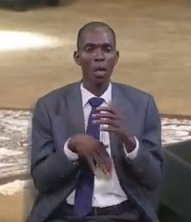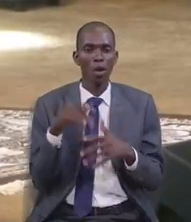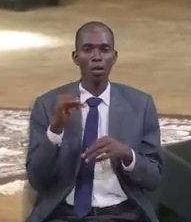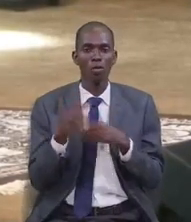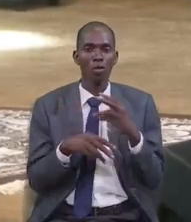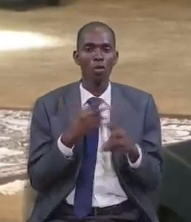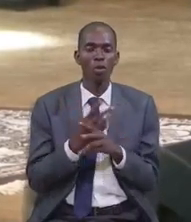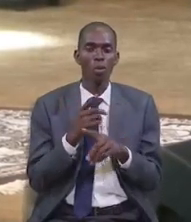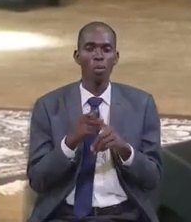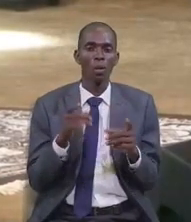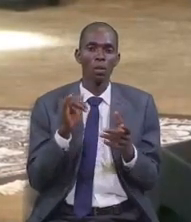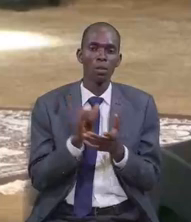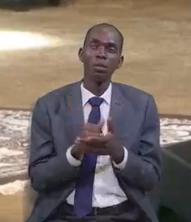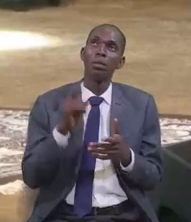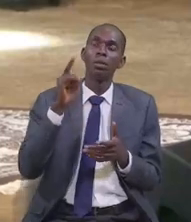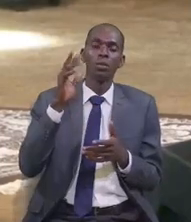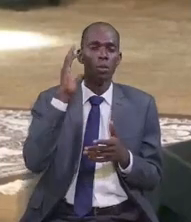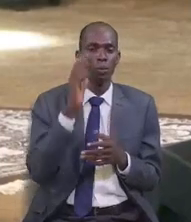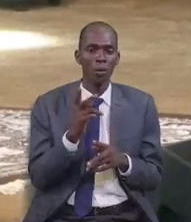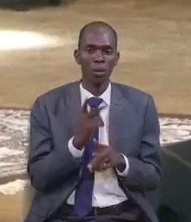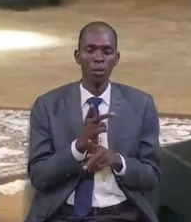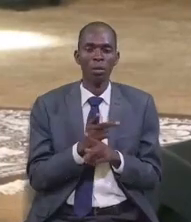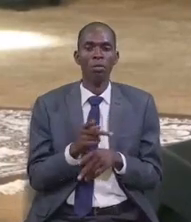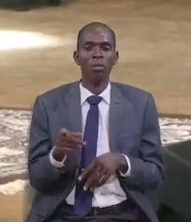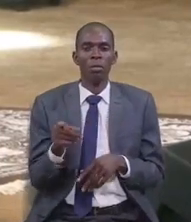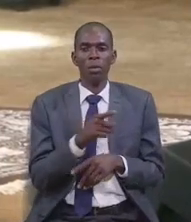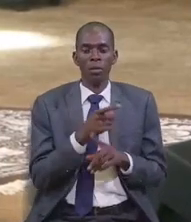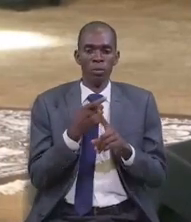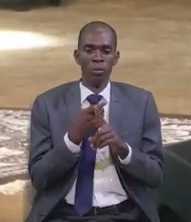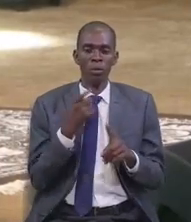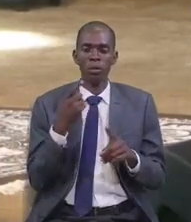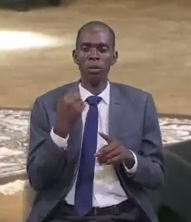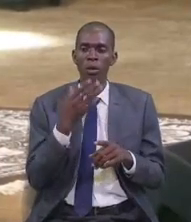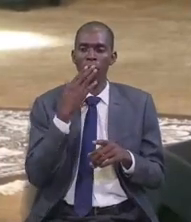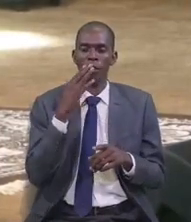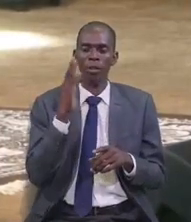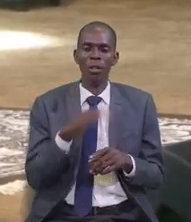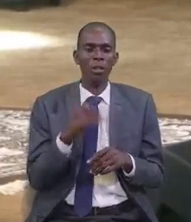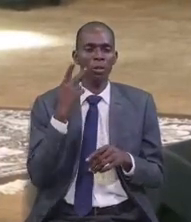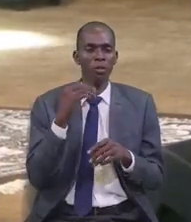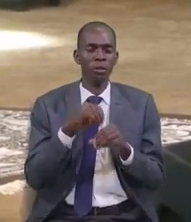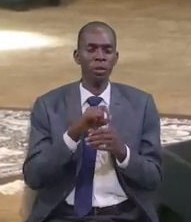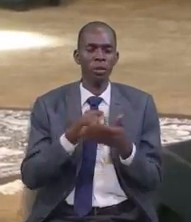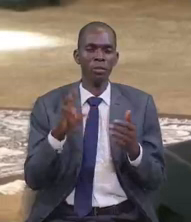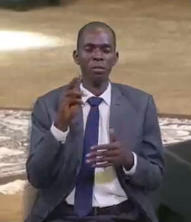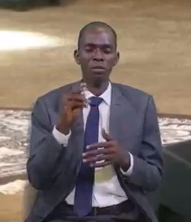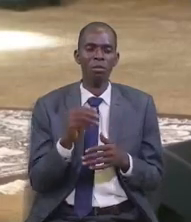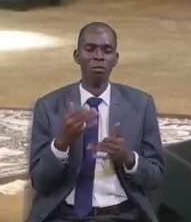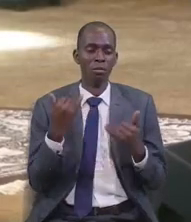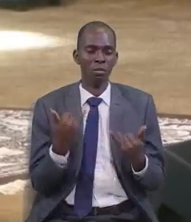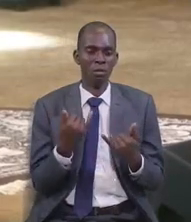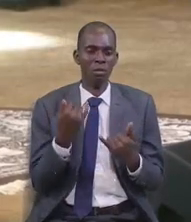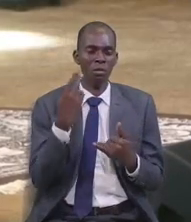les préserver du mal. Verset 16. Ils ne sont pas du